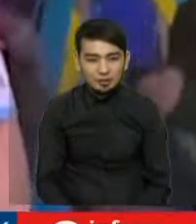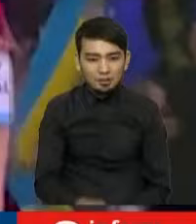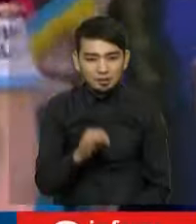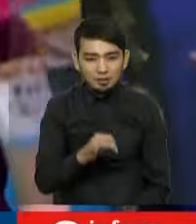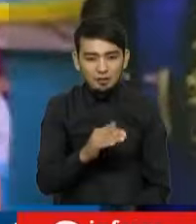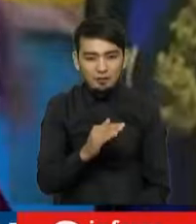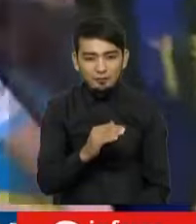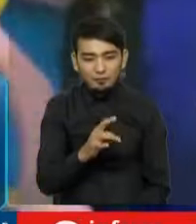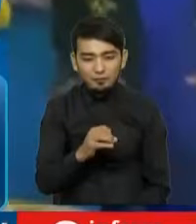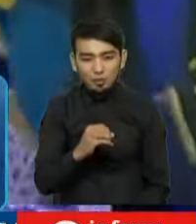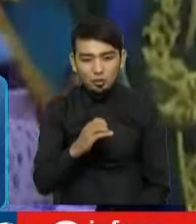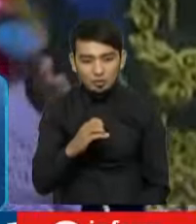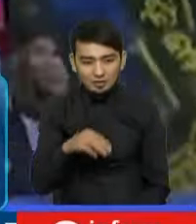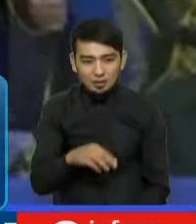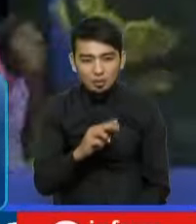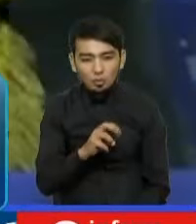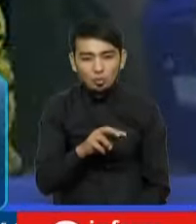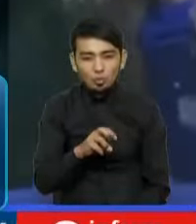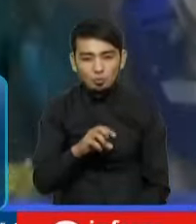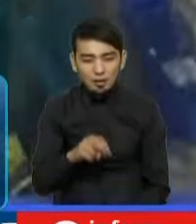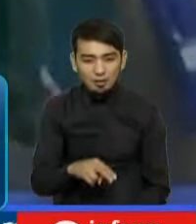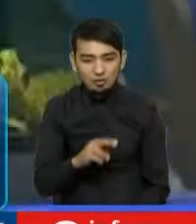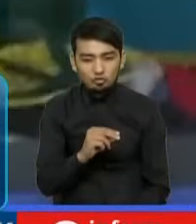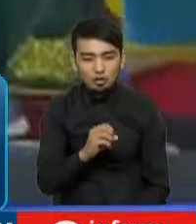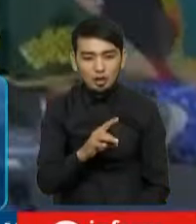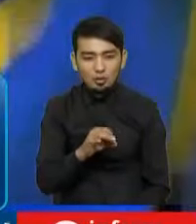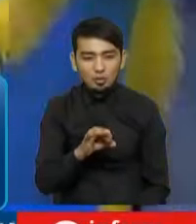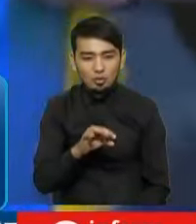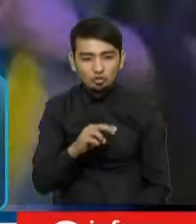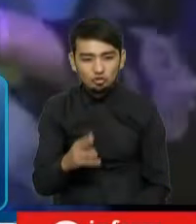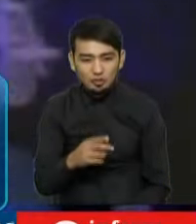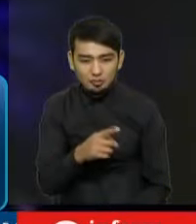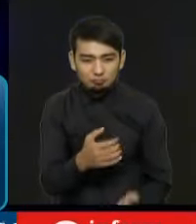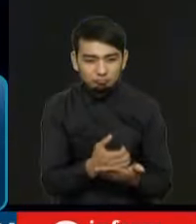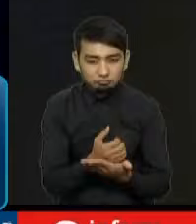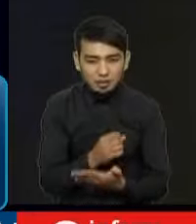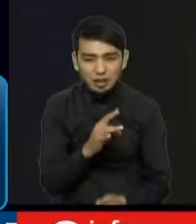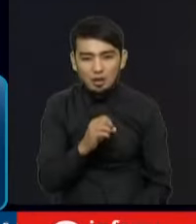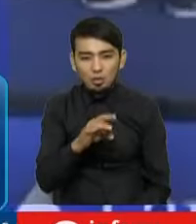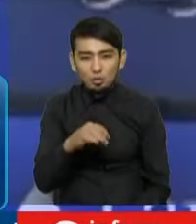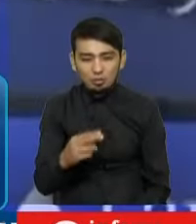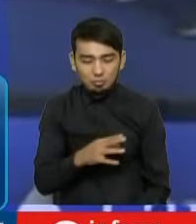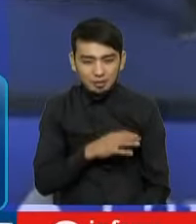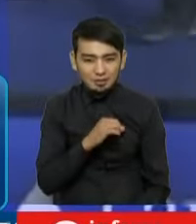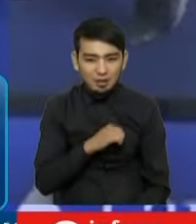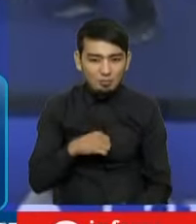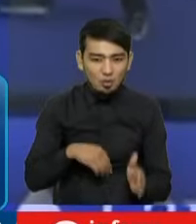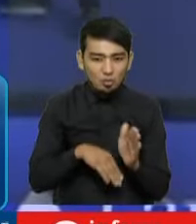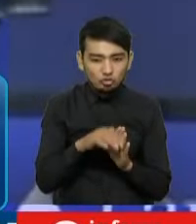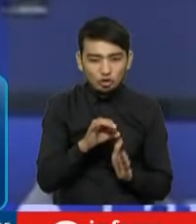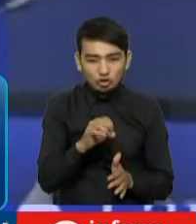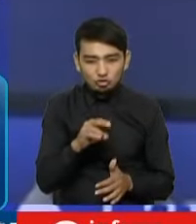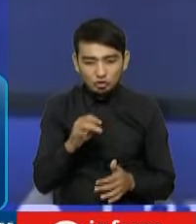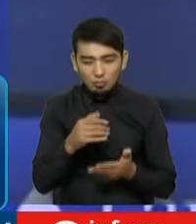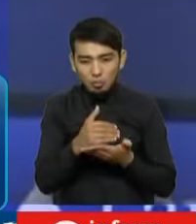Осылайша First Global Challenge халықаралық чемпионатында ел командасы рекордтық нәтиже көрсеткен. Сондай-ақ үздік инженерлік жоба